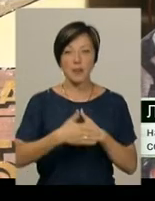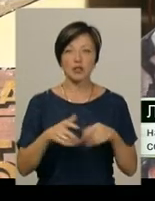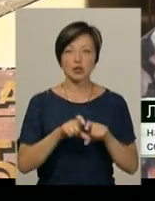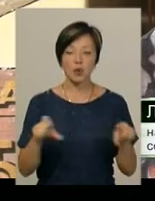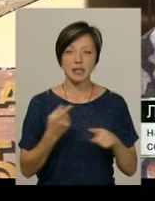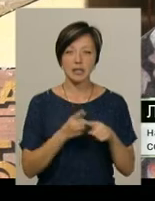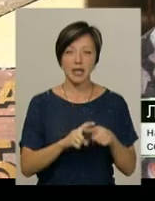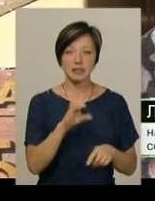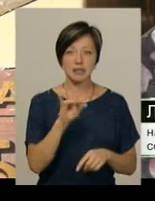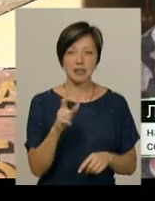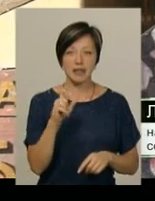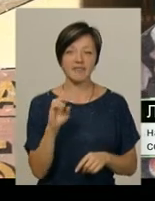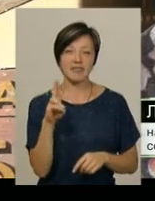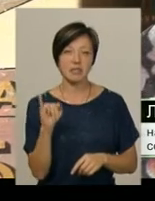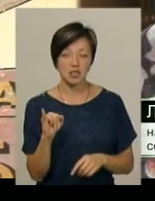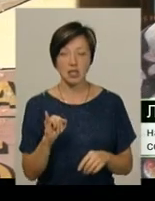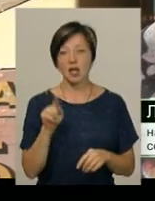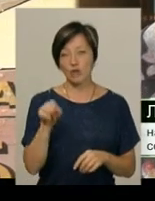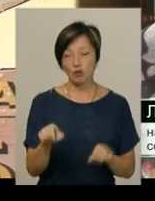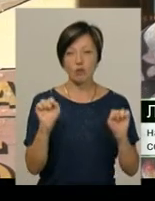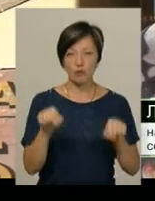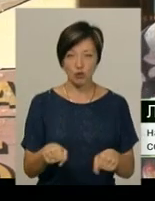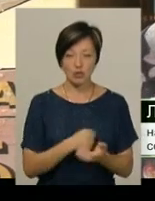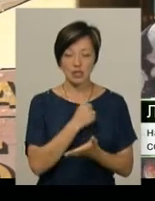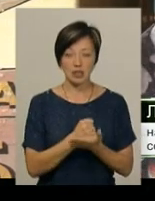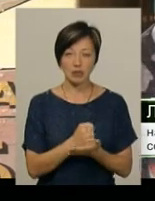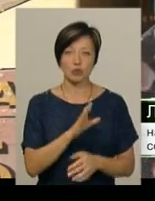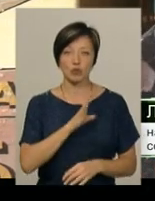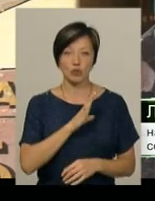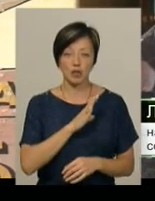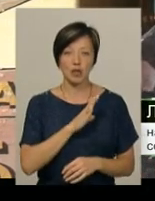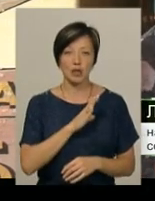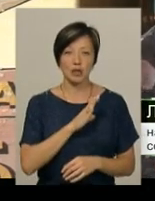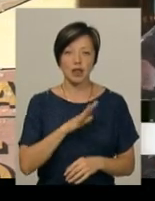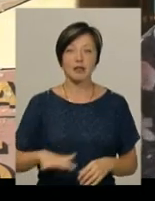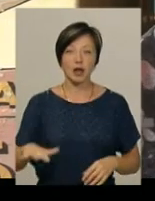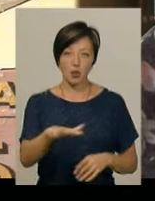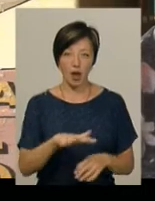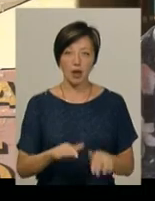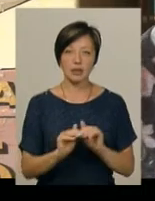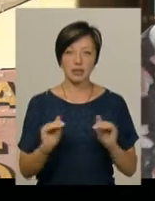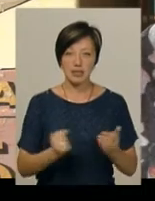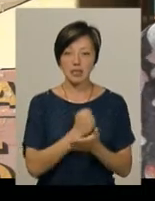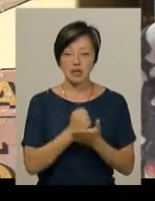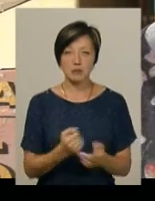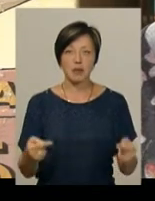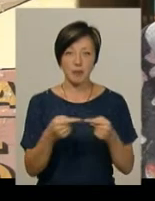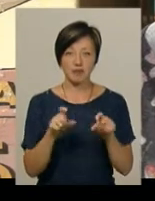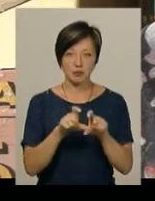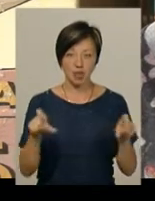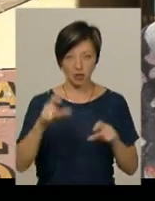– це Стріховецька школа, і вони можуть закріплені, так як територіально, діти закріплюються за певним